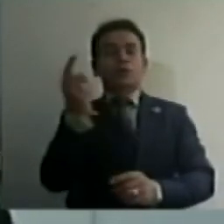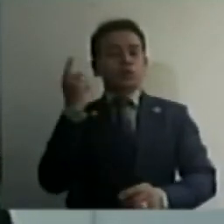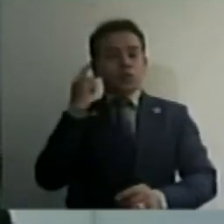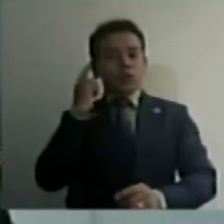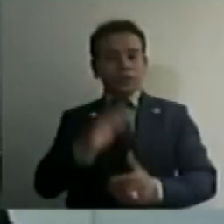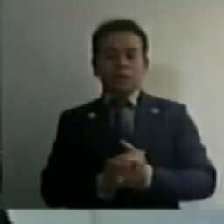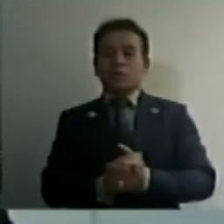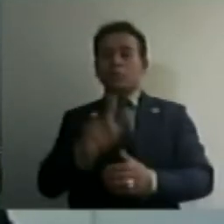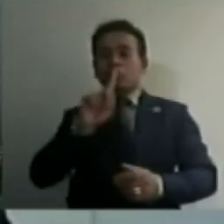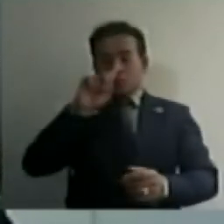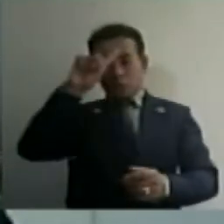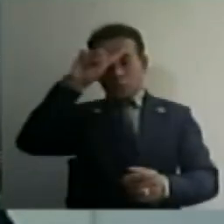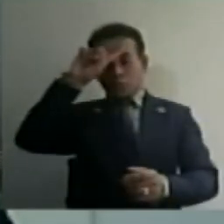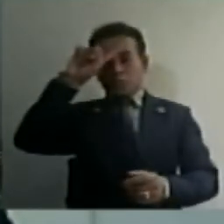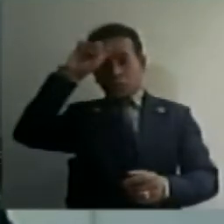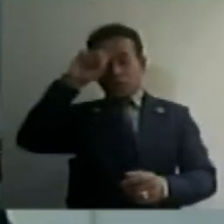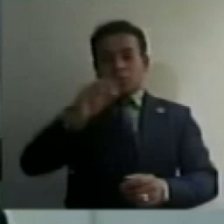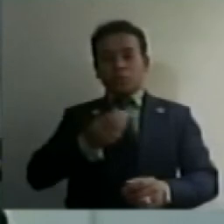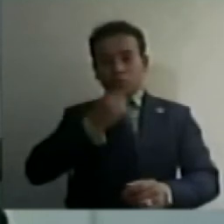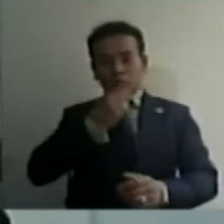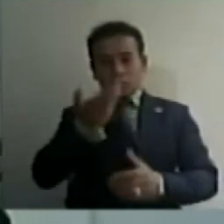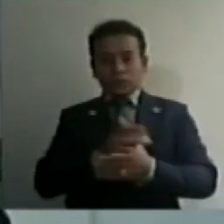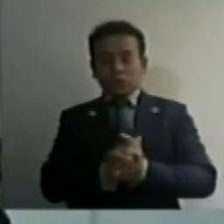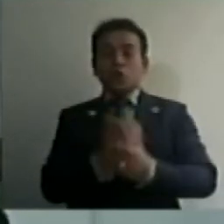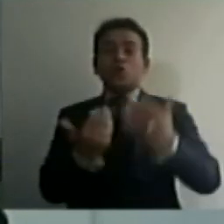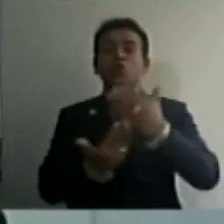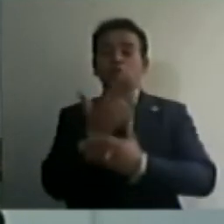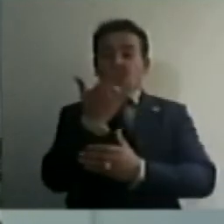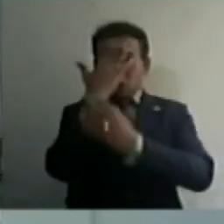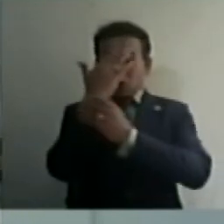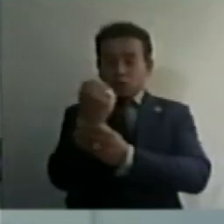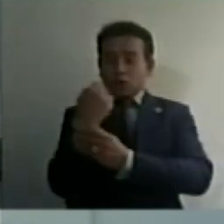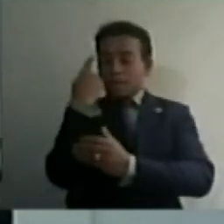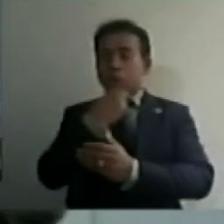শনাক্ত কতজন হয়েছে, কতজন মৃত্যুবরণ করেছেন এবং কতজন সুস্থ হয়েছেন।